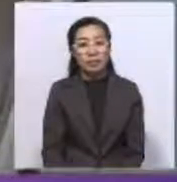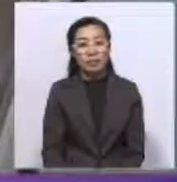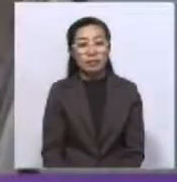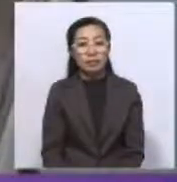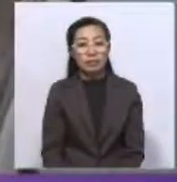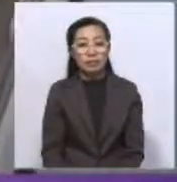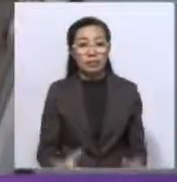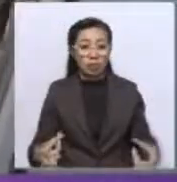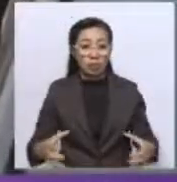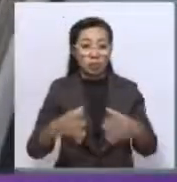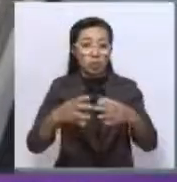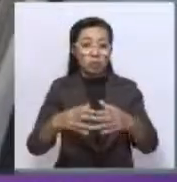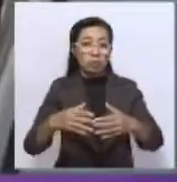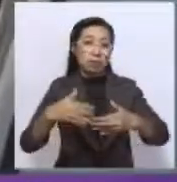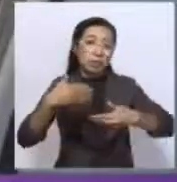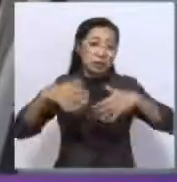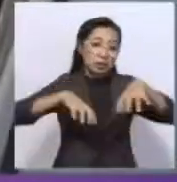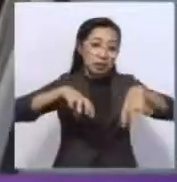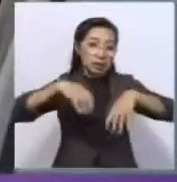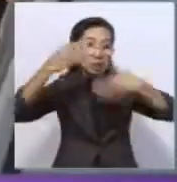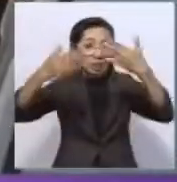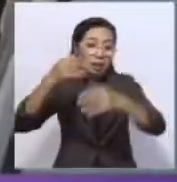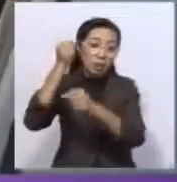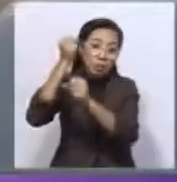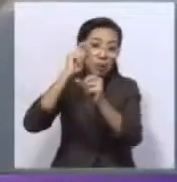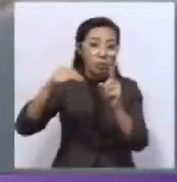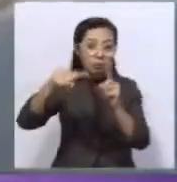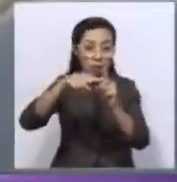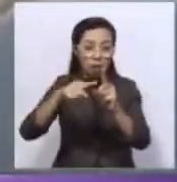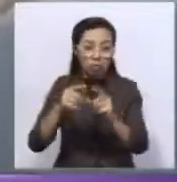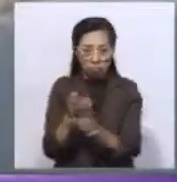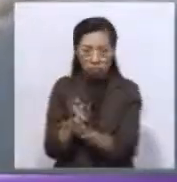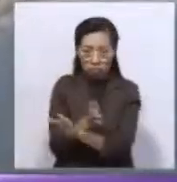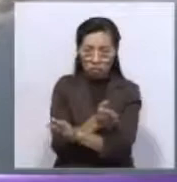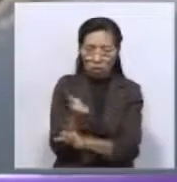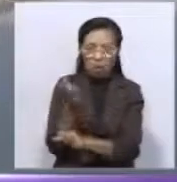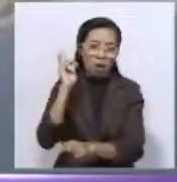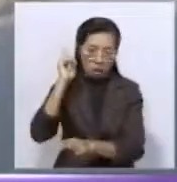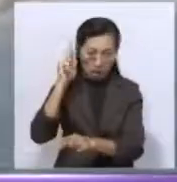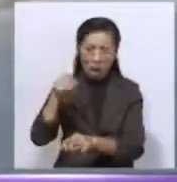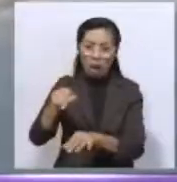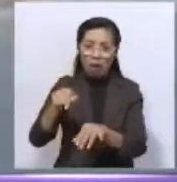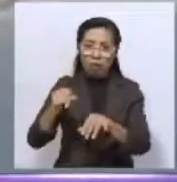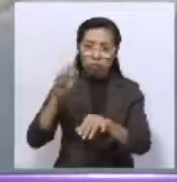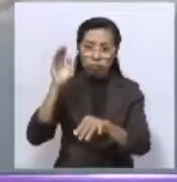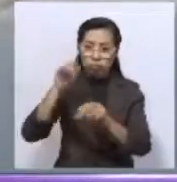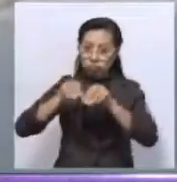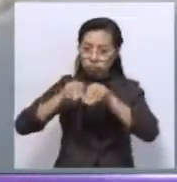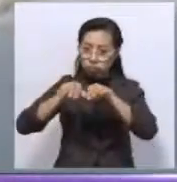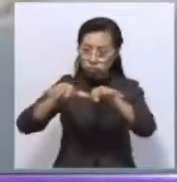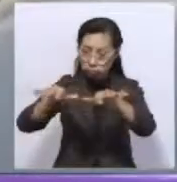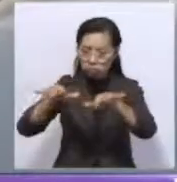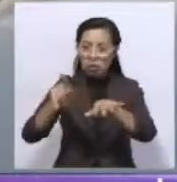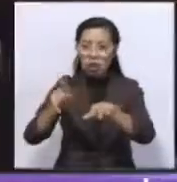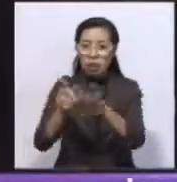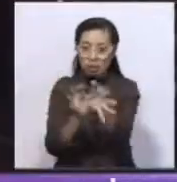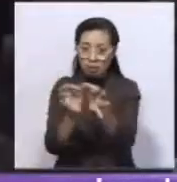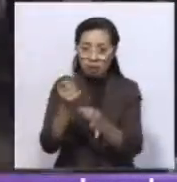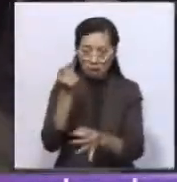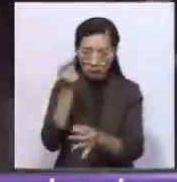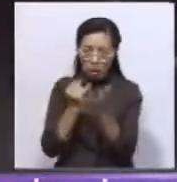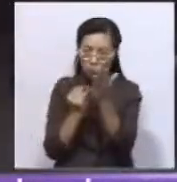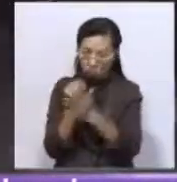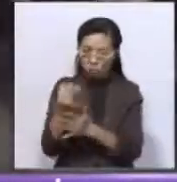ทางนี้การเคลื่อนไหวต่างๆขอให้สื่อช่วยทำความเข้าใจในสิ่งที่ถูกต้องกับพี่น้องประชาชนโดยเห็นว่าการจัดกิจกรรมที่มีการ